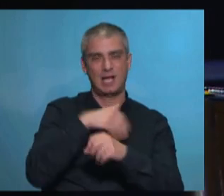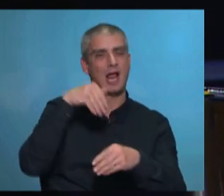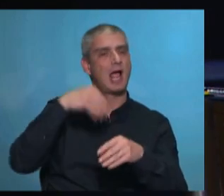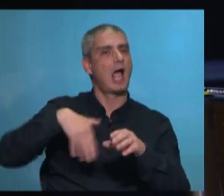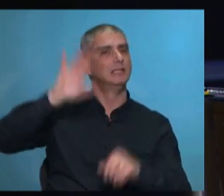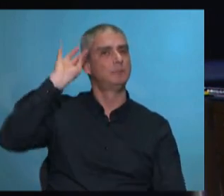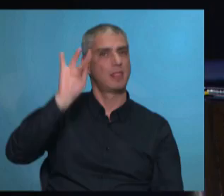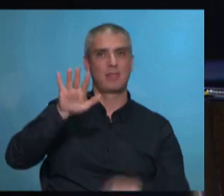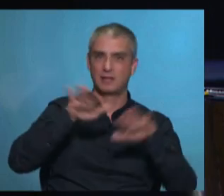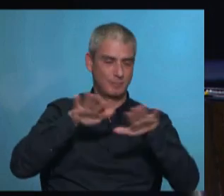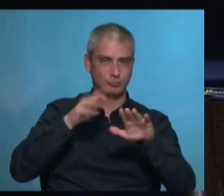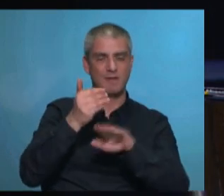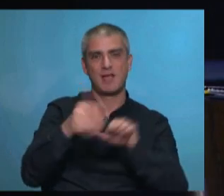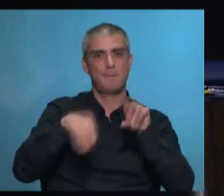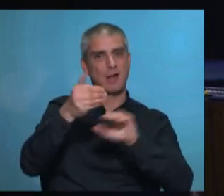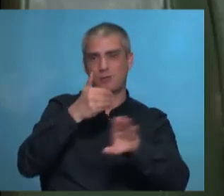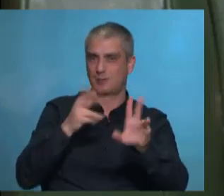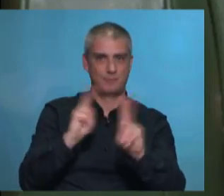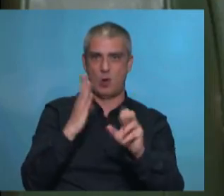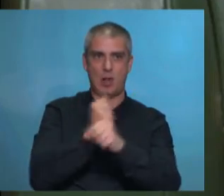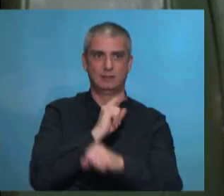אמון ולהקדמת הבחירות.